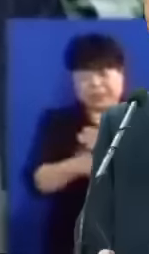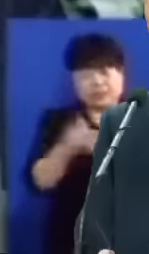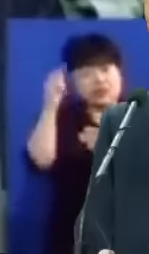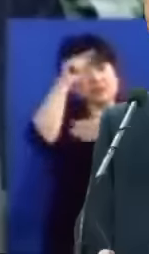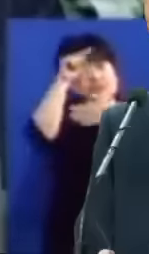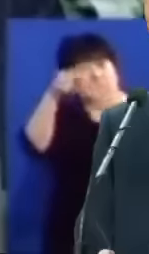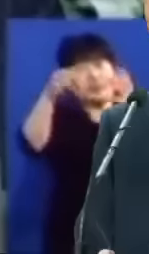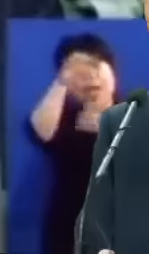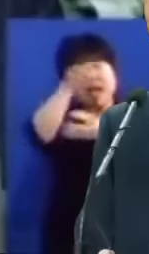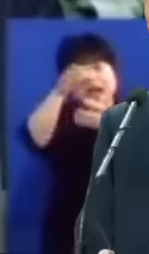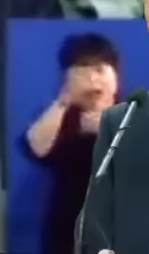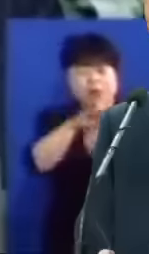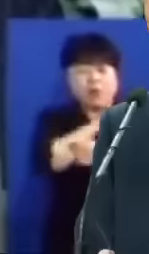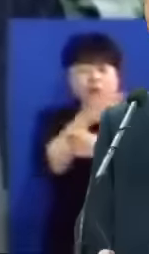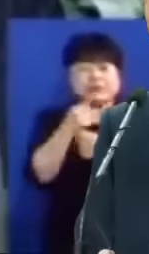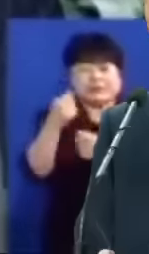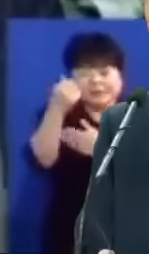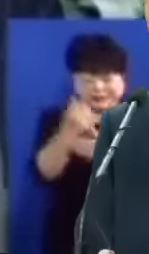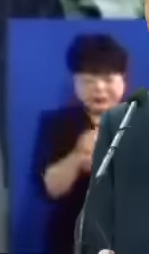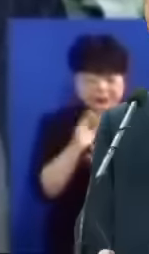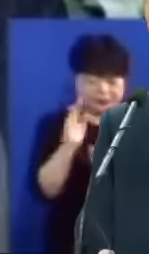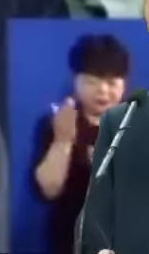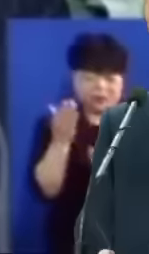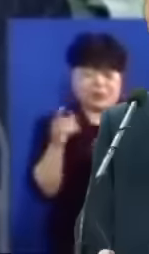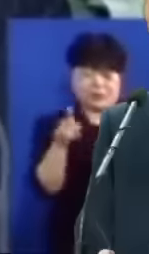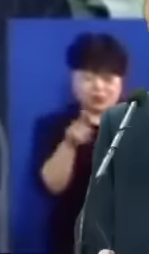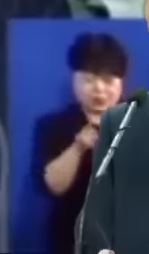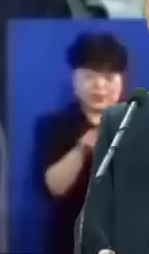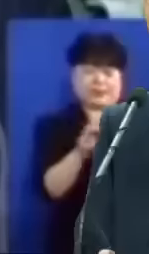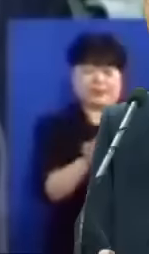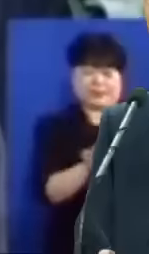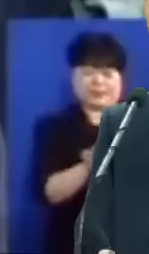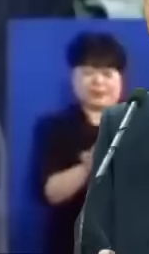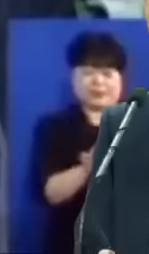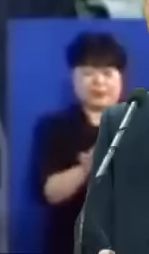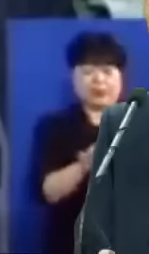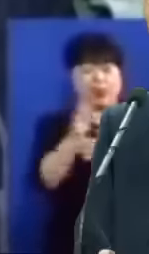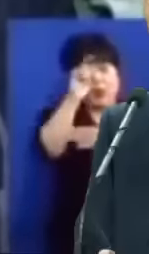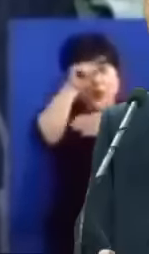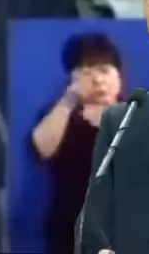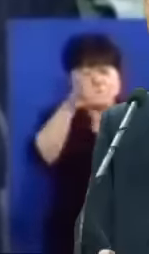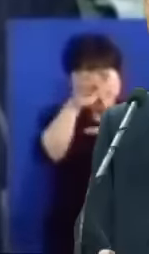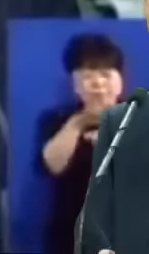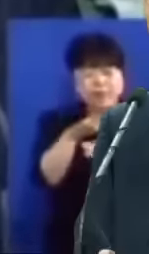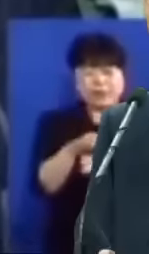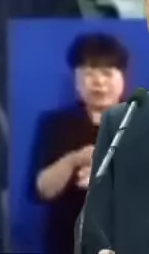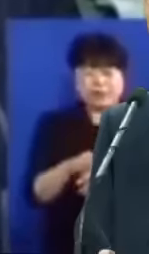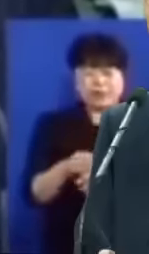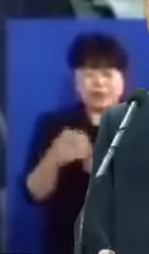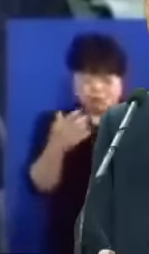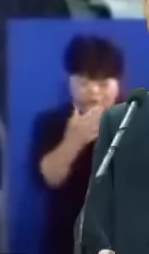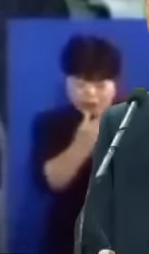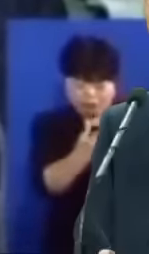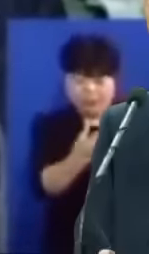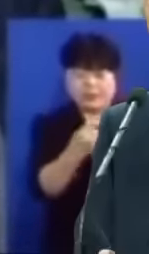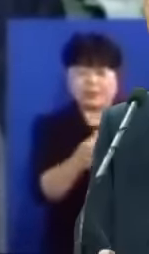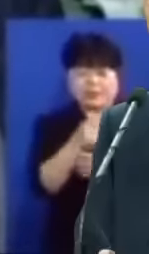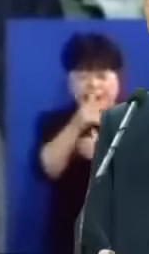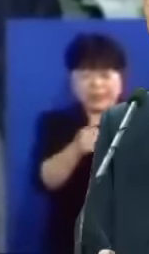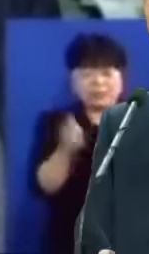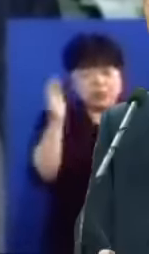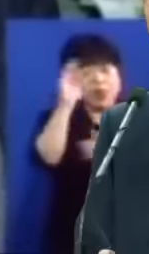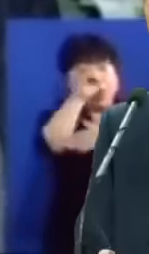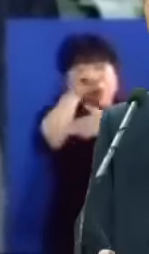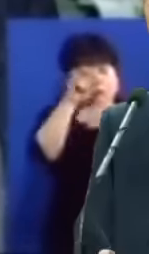궁창에 공중에 권세 잡은 자가 되게 될 것이기 때문에 공중에 마귀가 진을 칠 것이기 때문에 하나님이